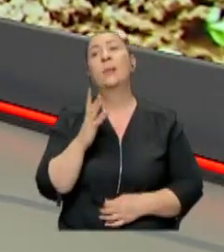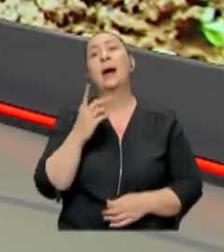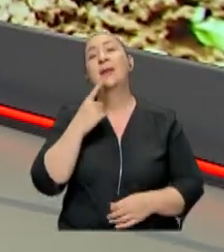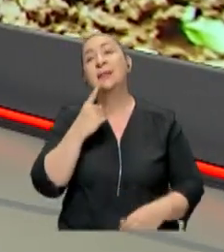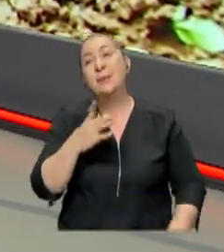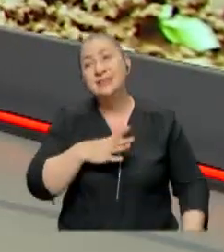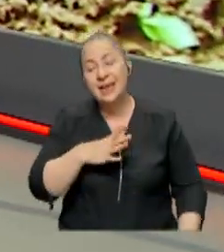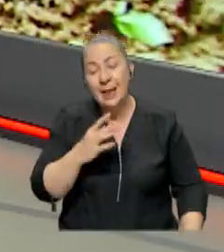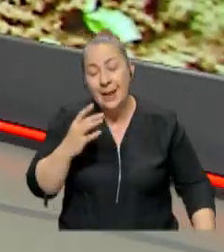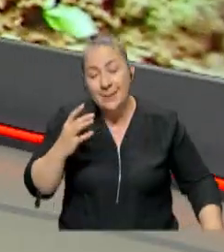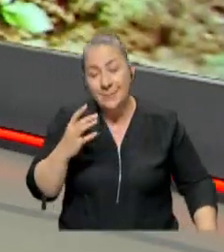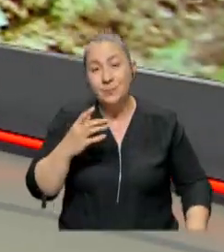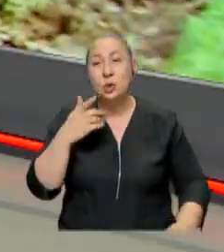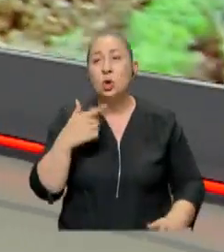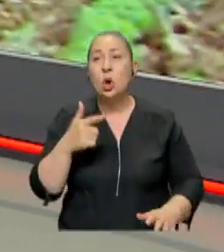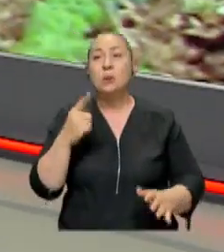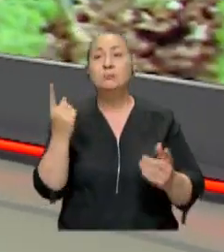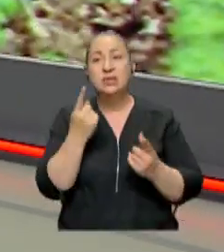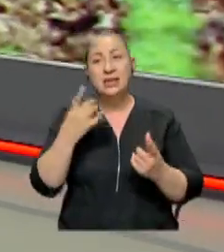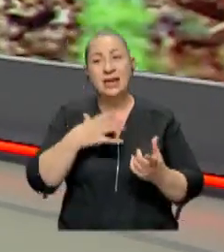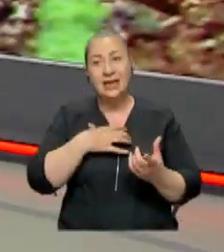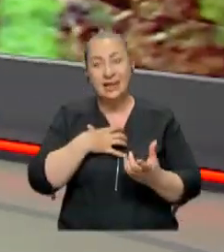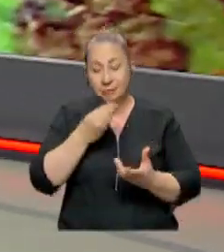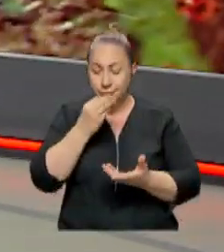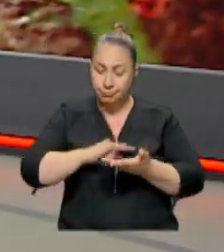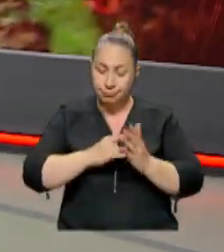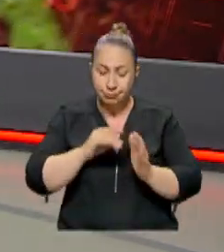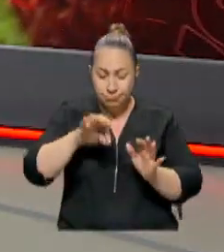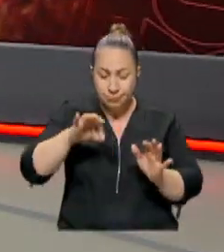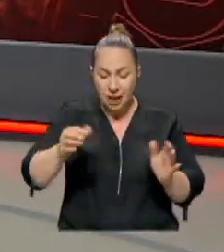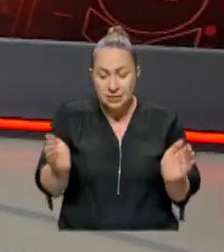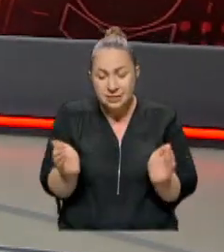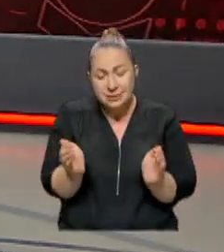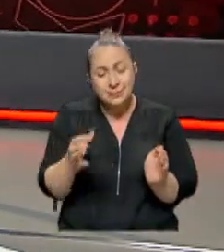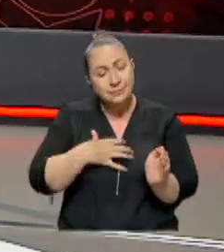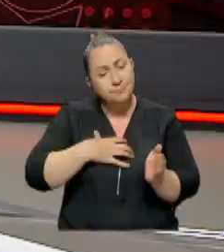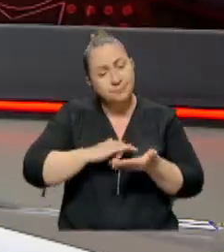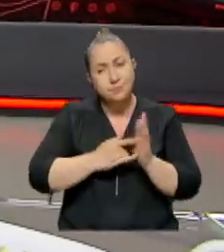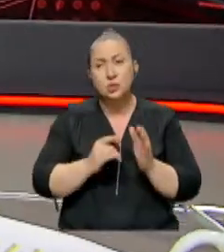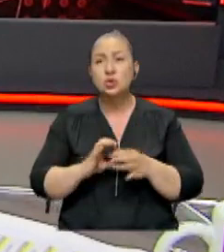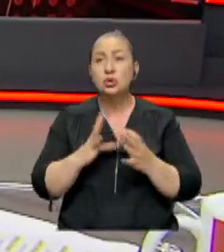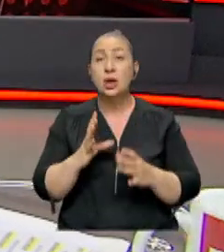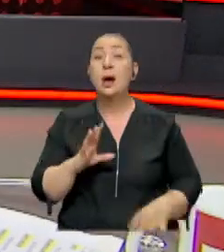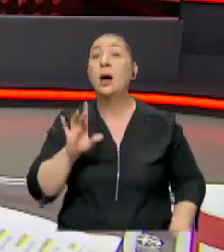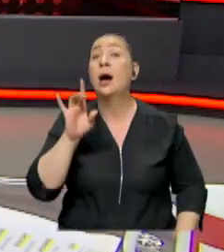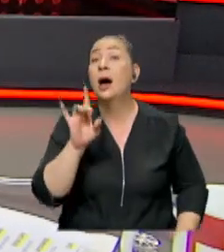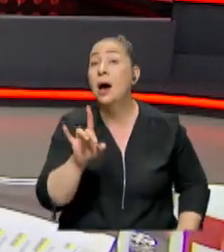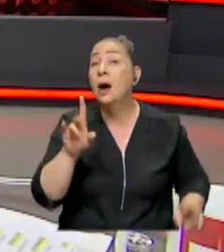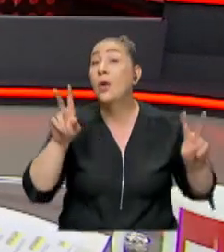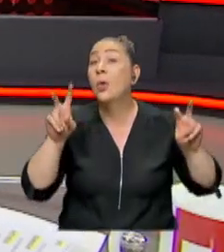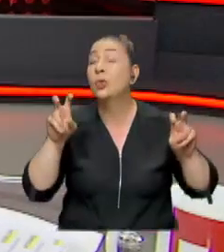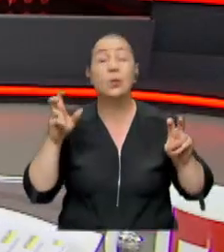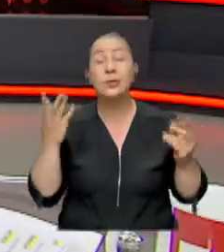demek istiyorum. Dilimin ucuna geliyor. Köylü bir şekilde kendini karnını doyuracak bir yer eker. Meseleyi halleder. Konu